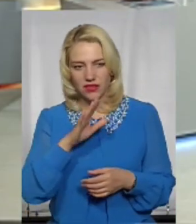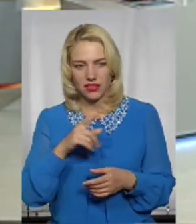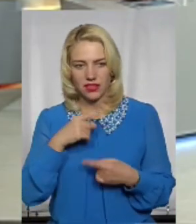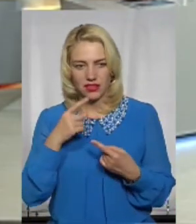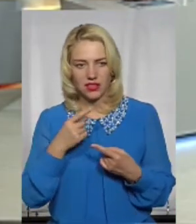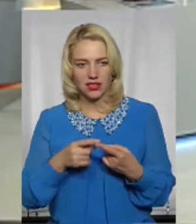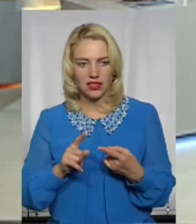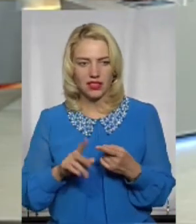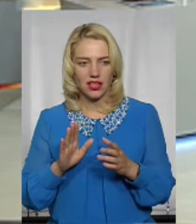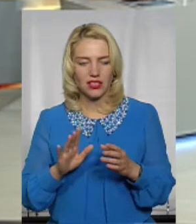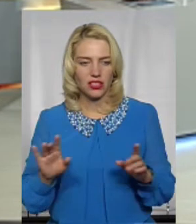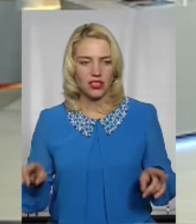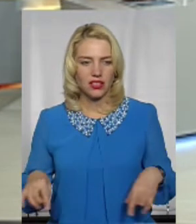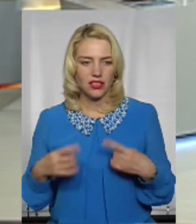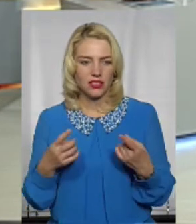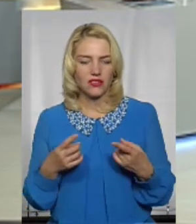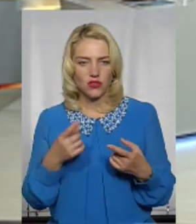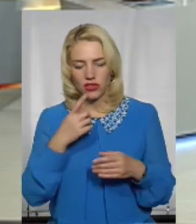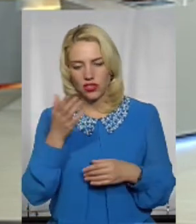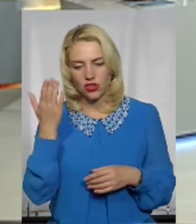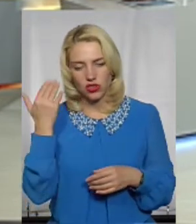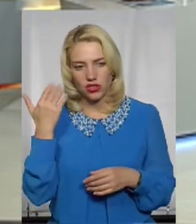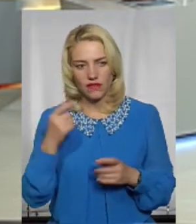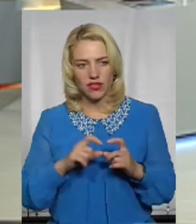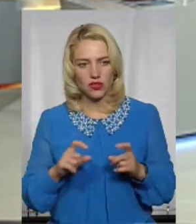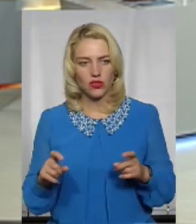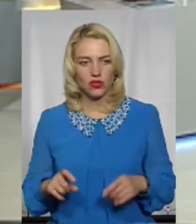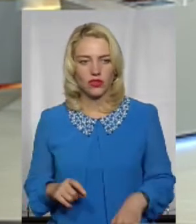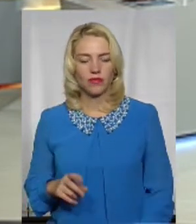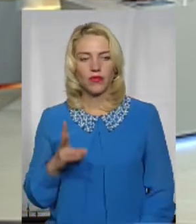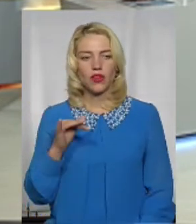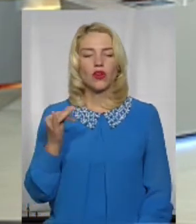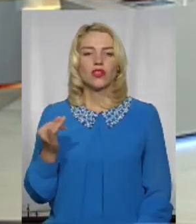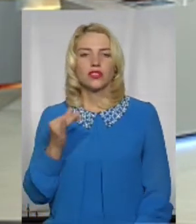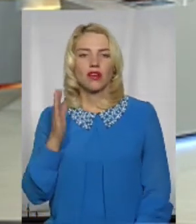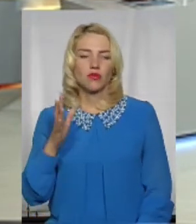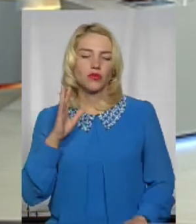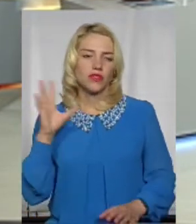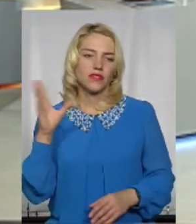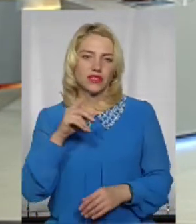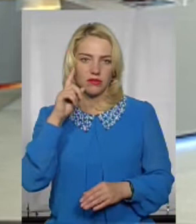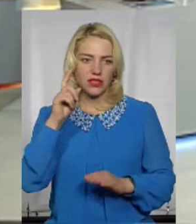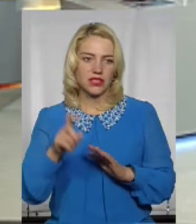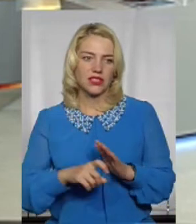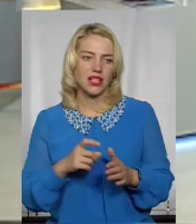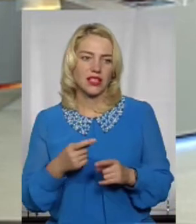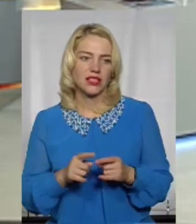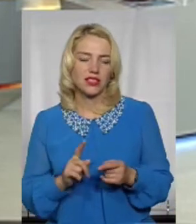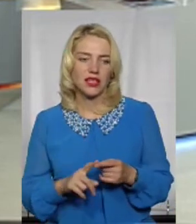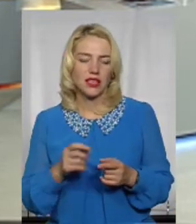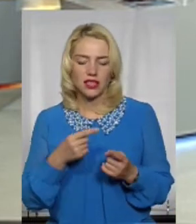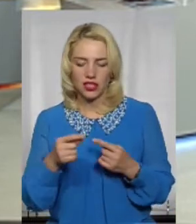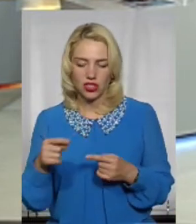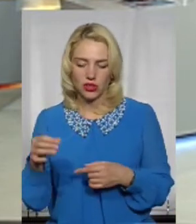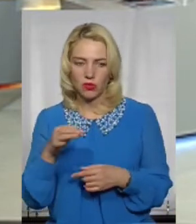ж лише створена не так давно структура. Але все одно цікаво буде всім дізнатися в порівнянні з іншими